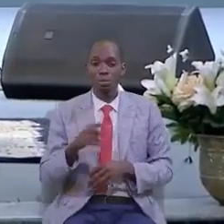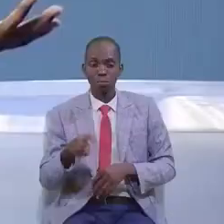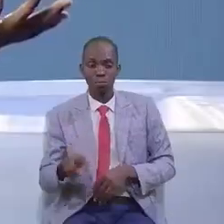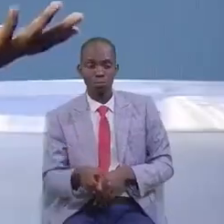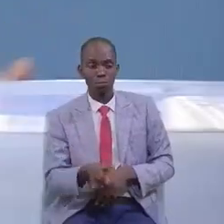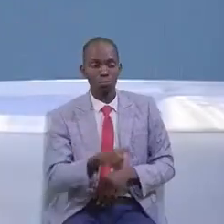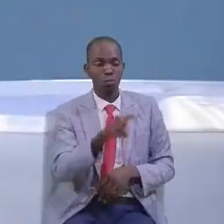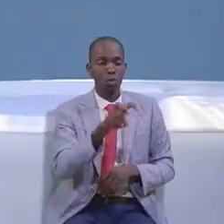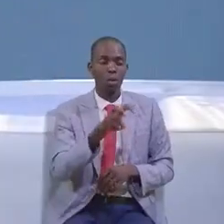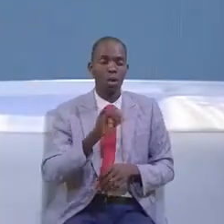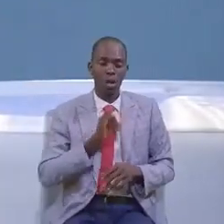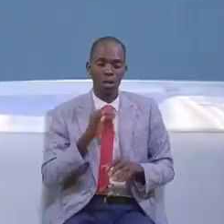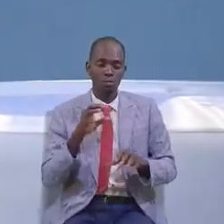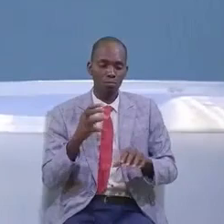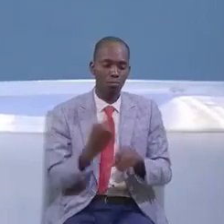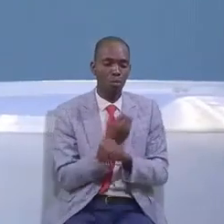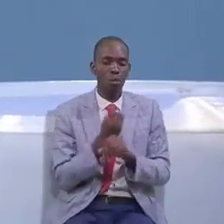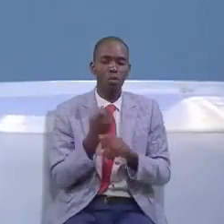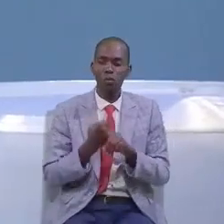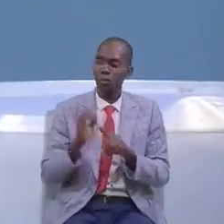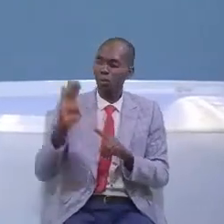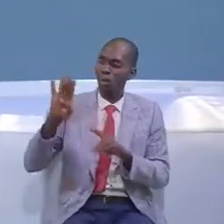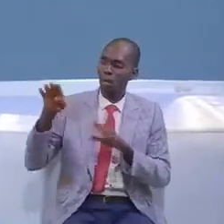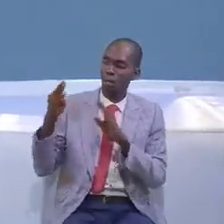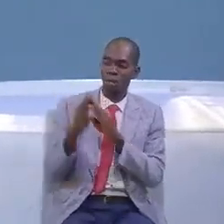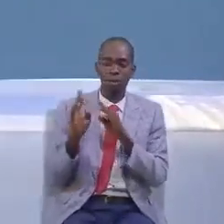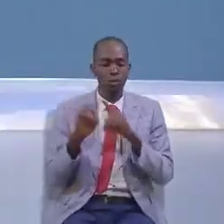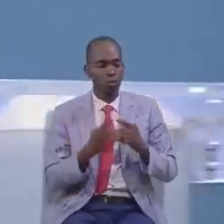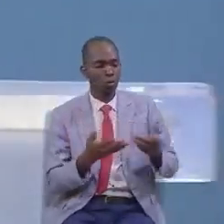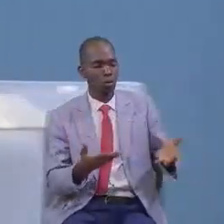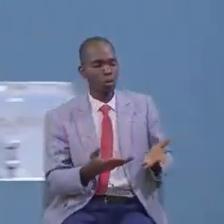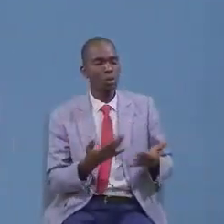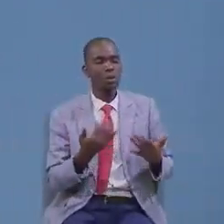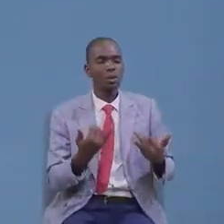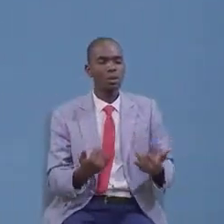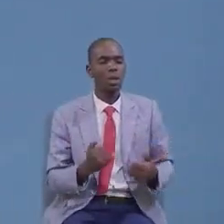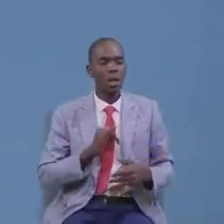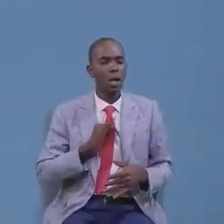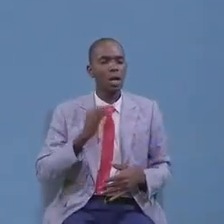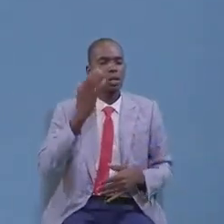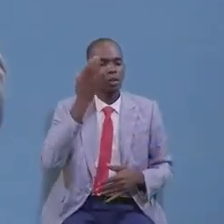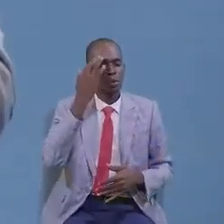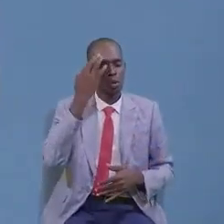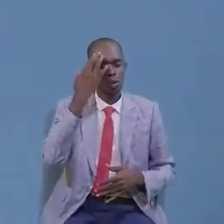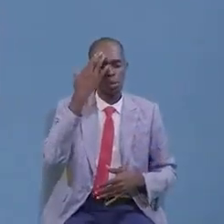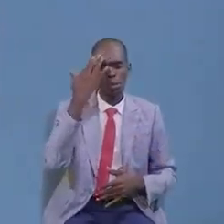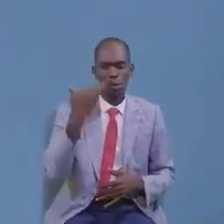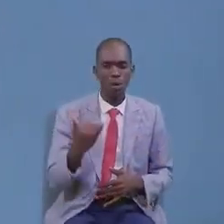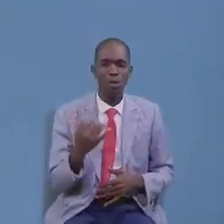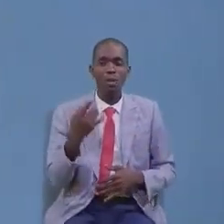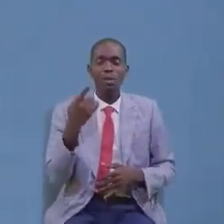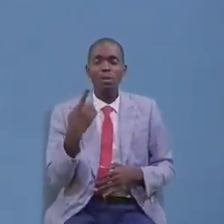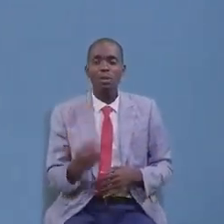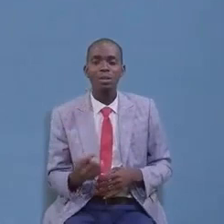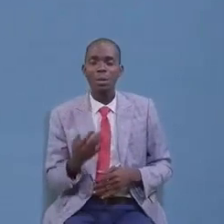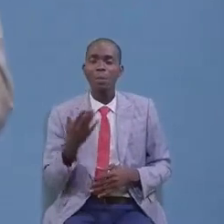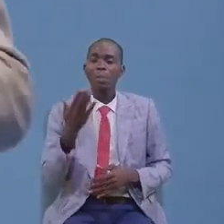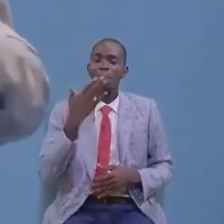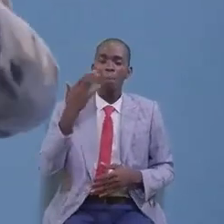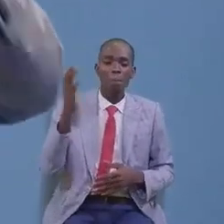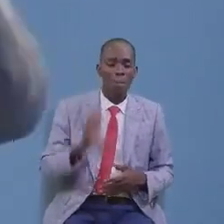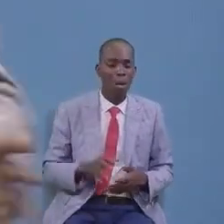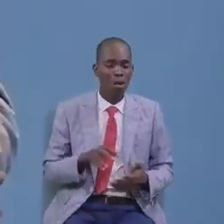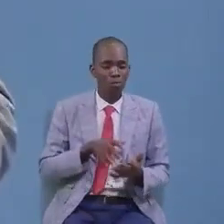టుక్. నౌ ఐ నో వై. నేను చేసిన ప్రయాణం ఎందుకో ఇప్పుడు నాకు తెలుసు. ద రఫ్ రోడ్ ఐ హావ్ టేకెన్